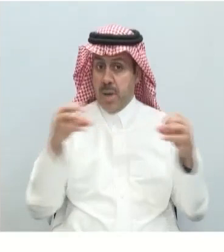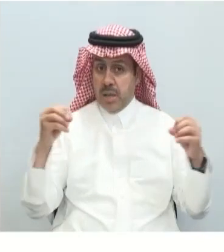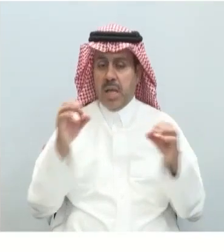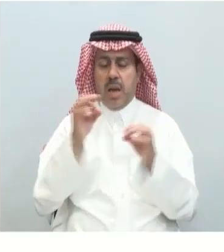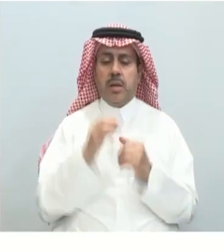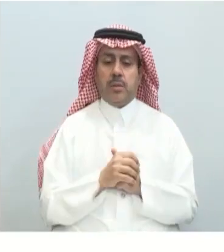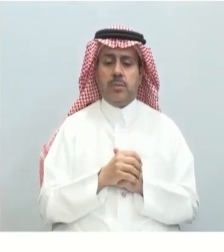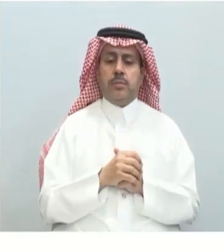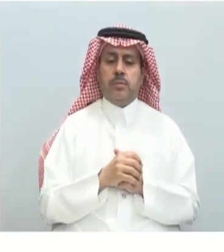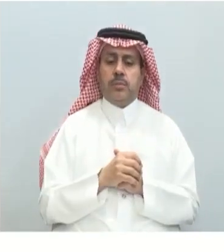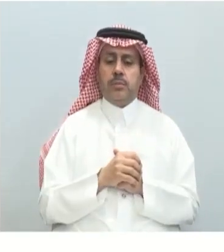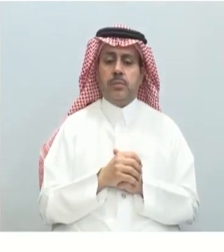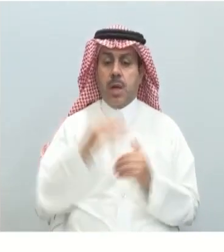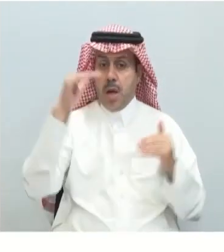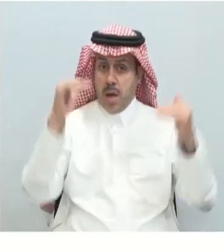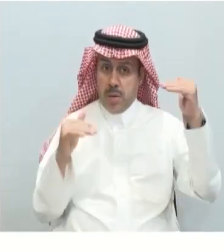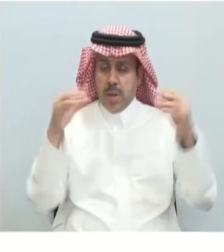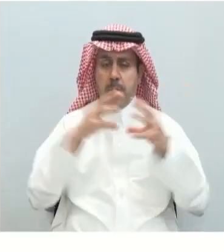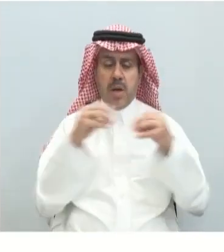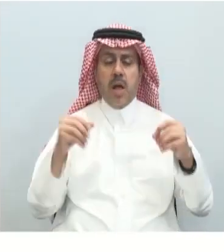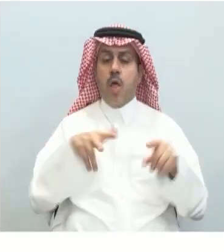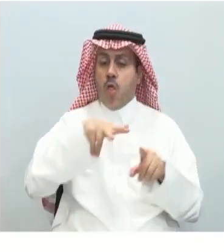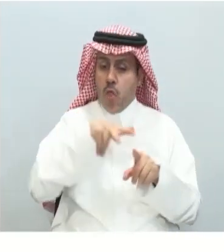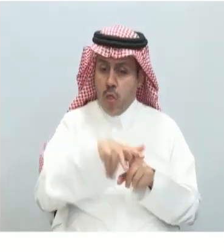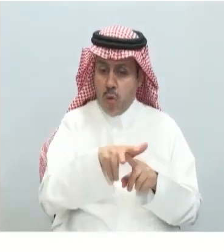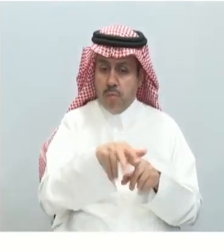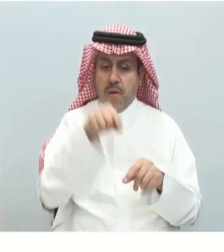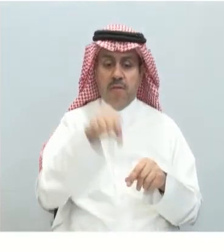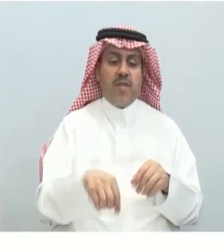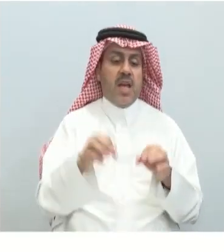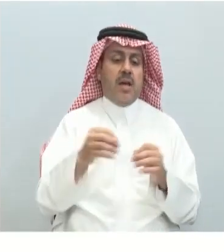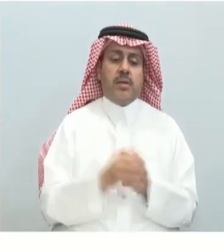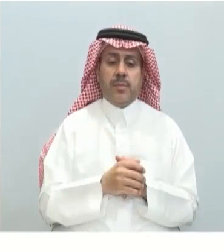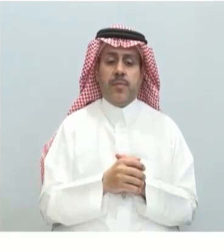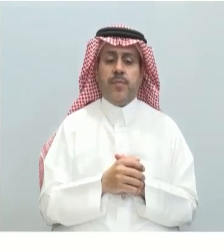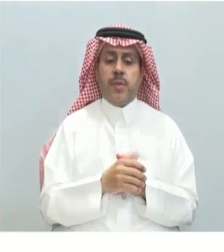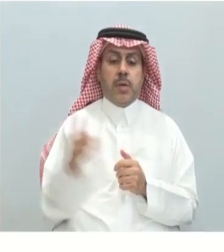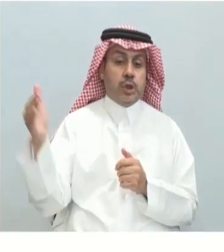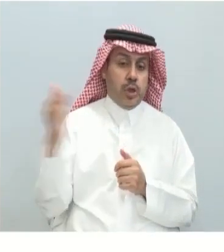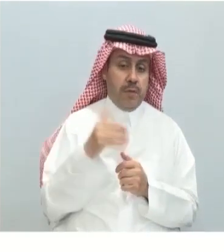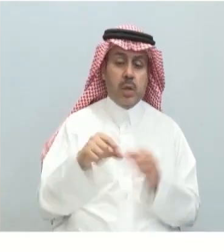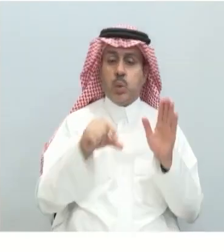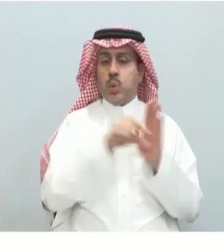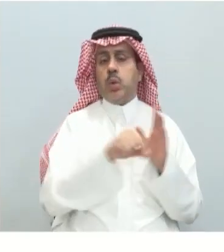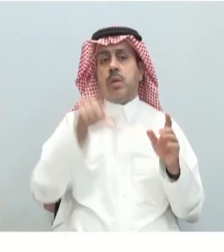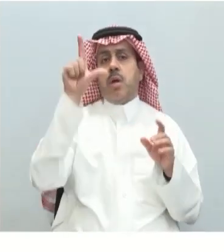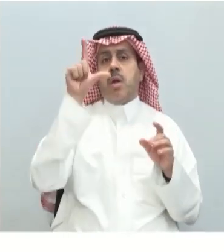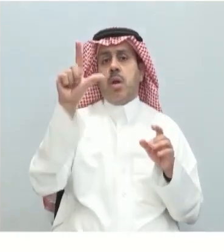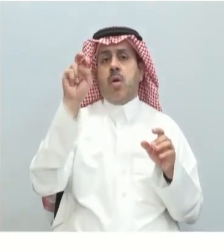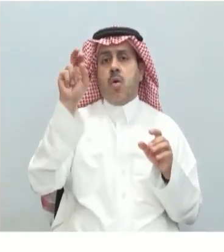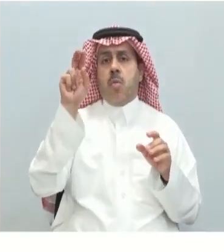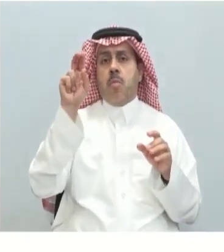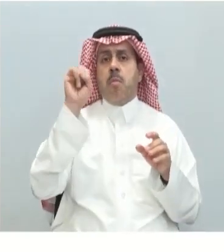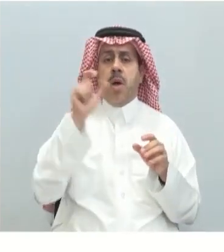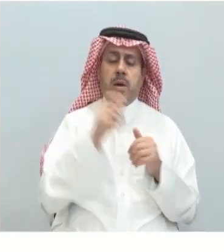الايات التي معنا قارن بين معنى الظلم الوارد في الايات وبين ما ورد في سوره لقمان في